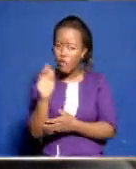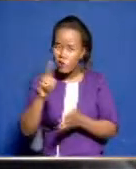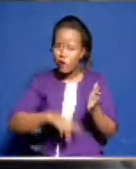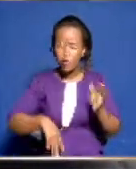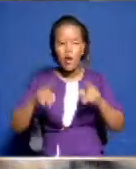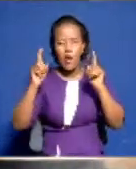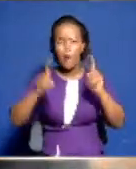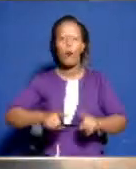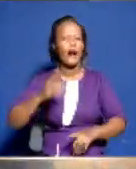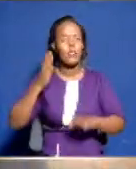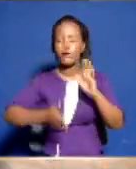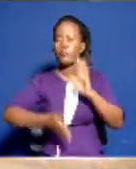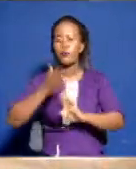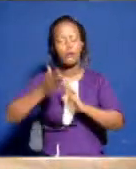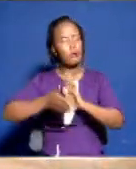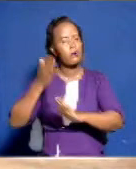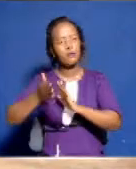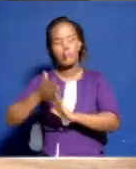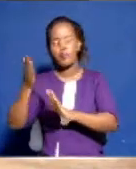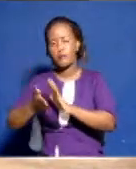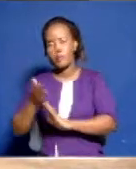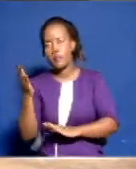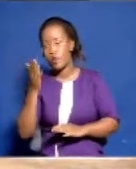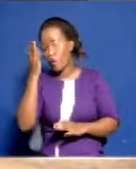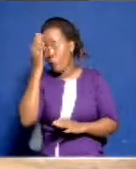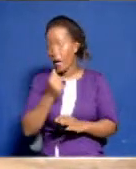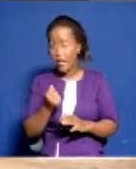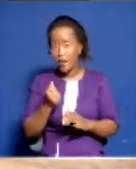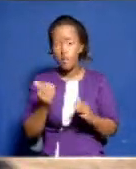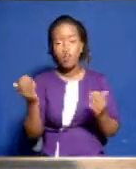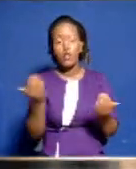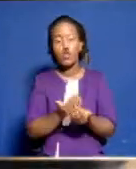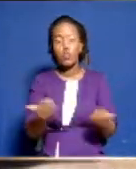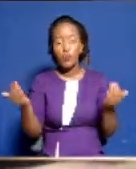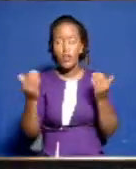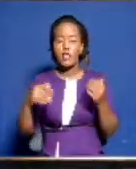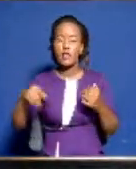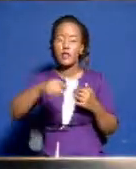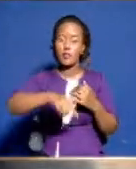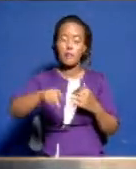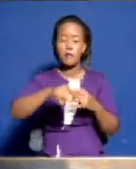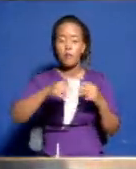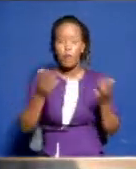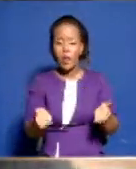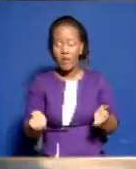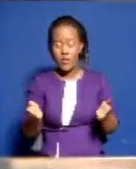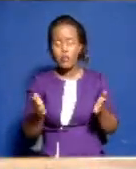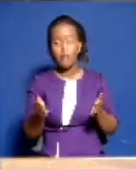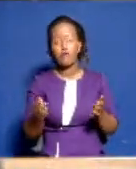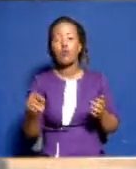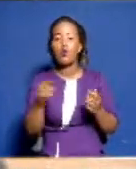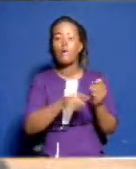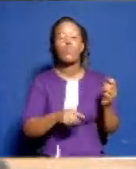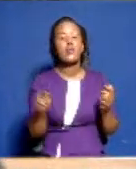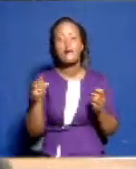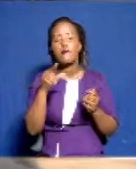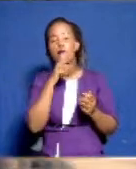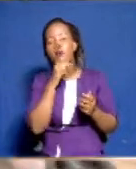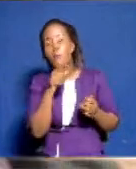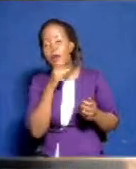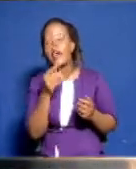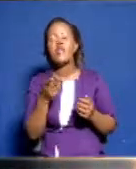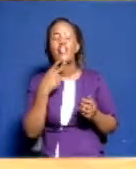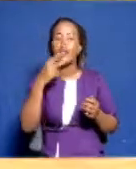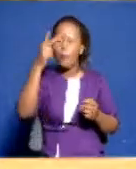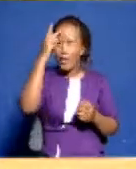iharakishwe haraka sana kwa sababu watoto wetu, sisi wazee, wazazi, tulikuwa na